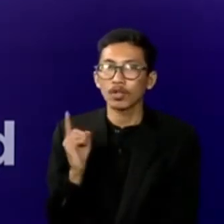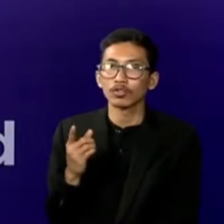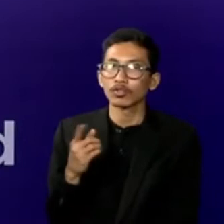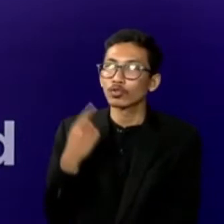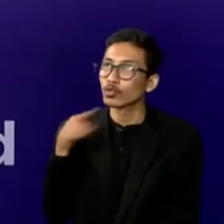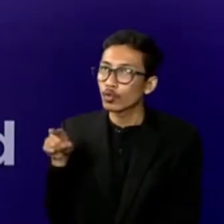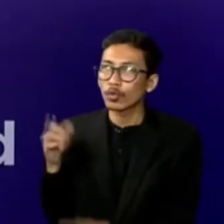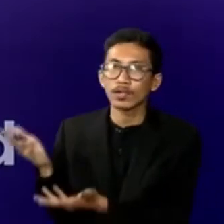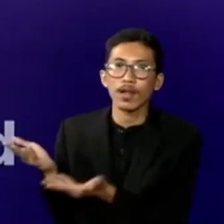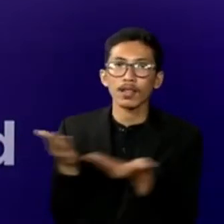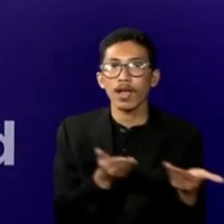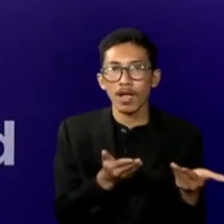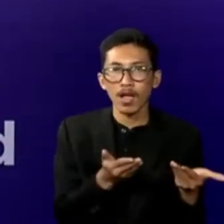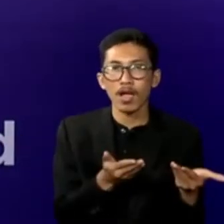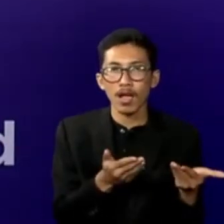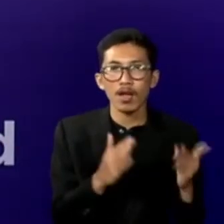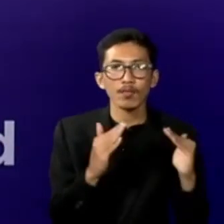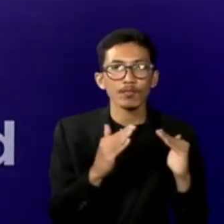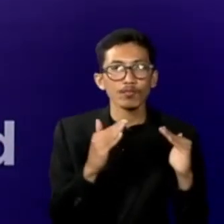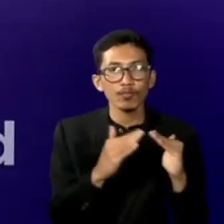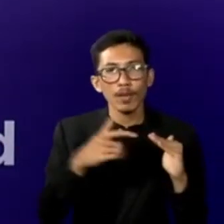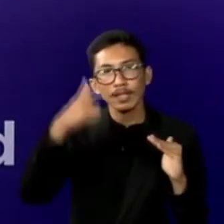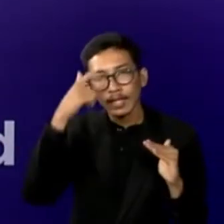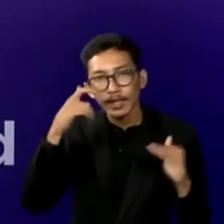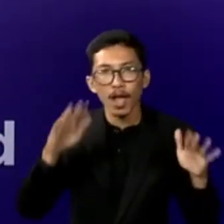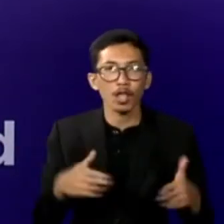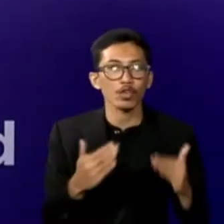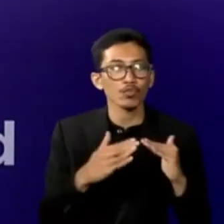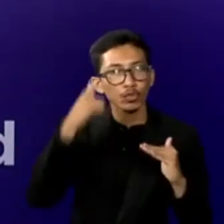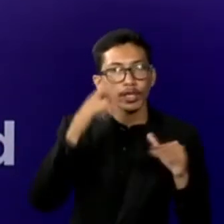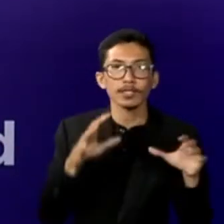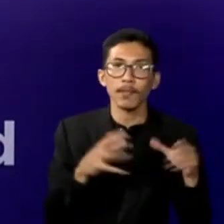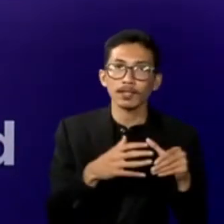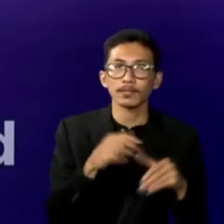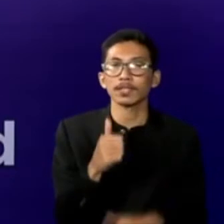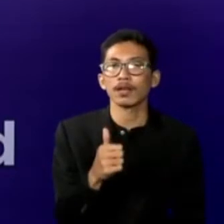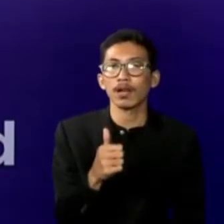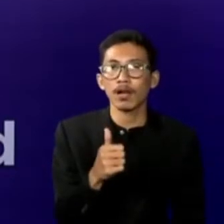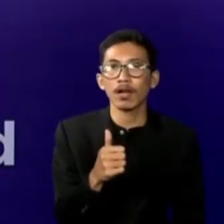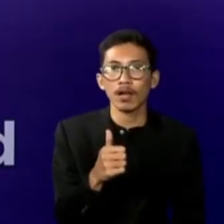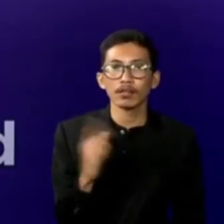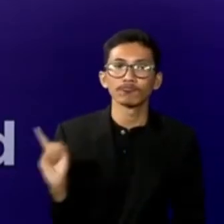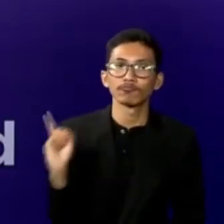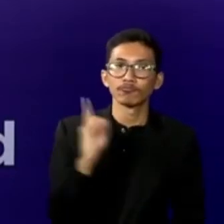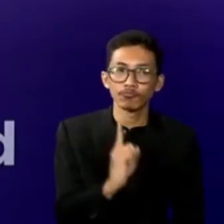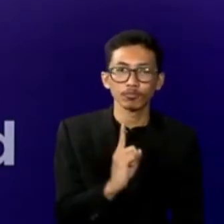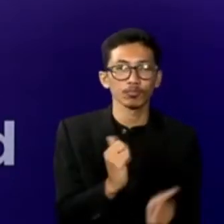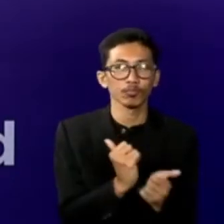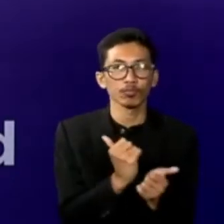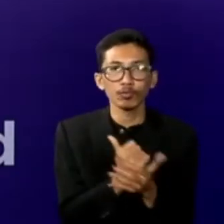kan kita gratis ya kan supaya dia betul-betul diberikan pengertian dan betul-betul